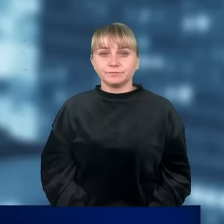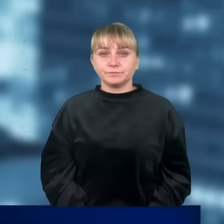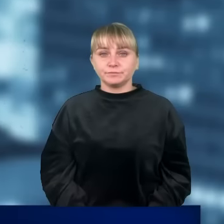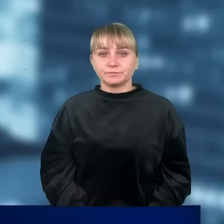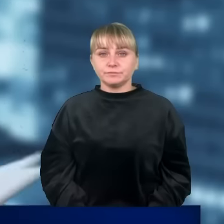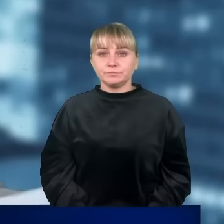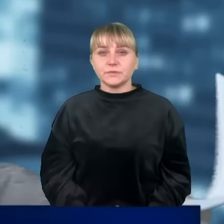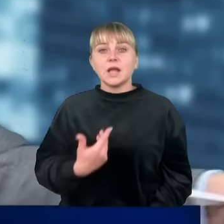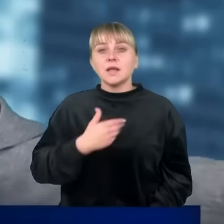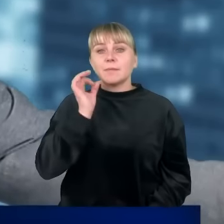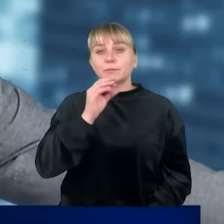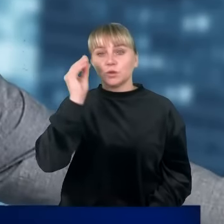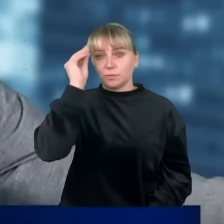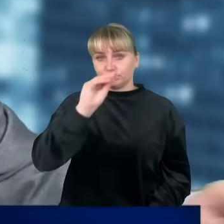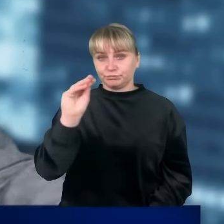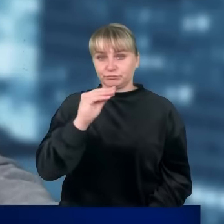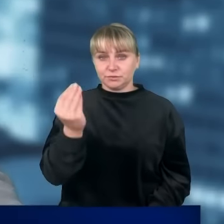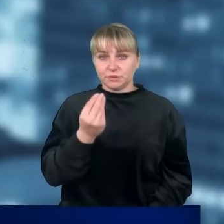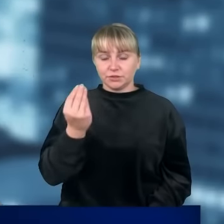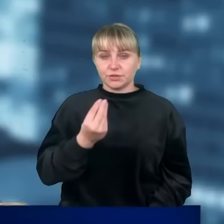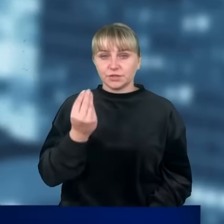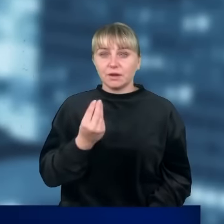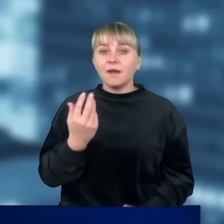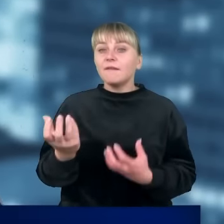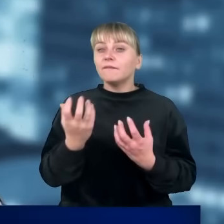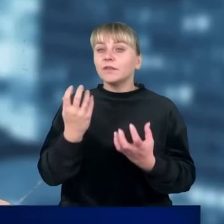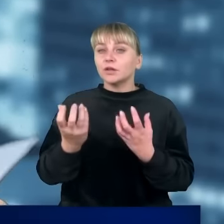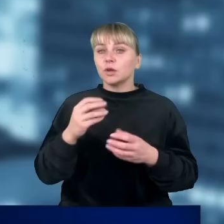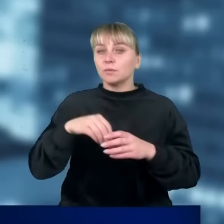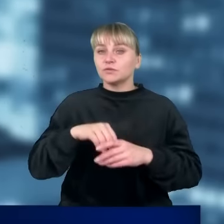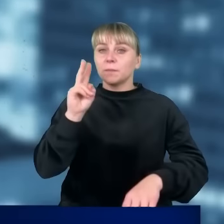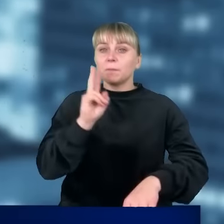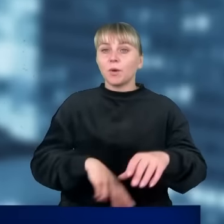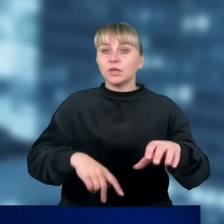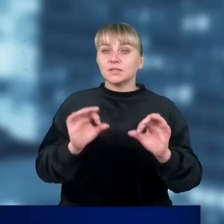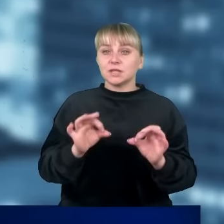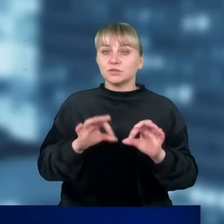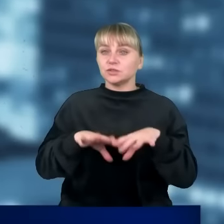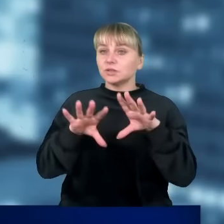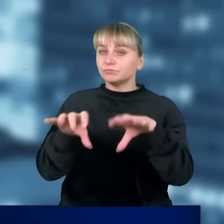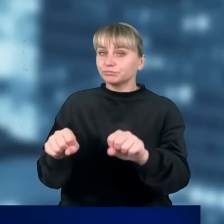same dobre wiadomości. Ja mam jeszcze taką wiadomość, że policja napadła dzisiaj.